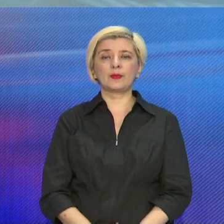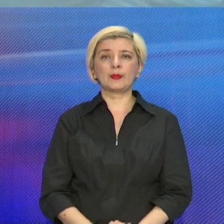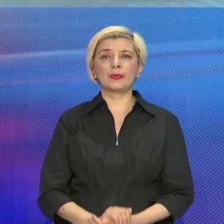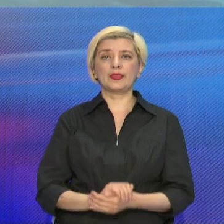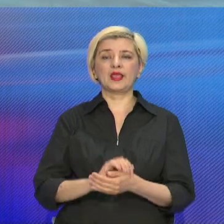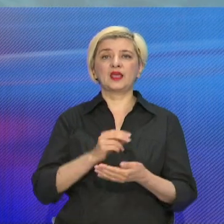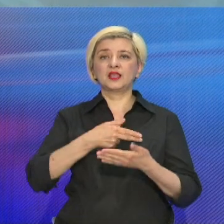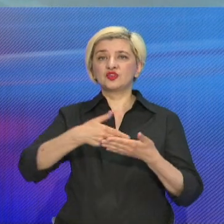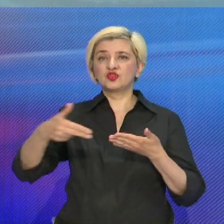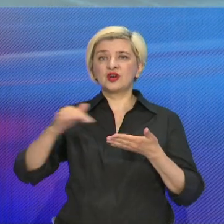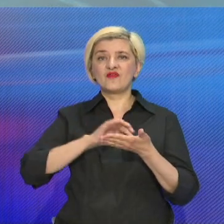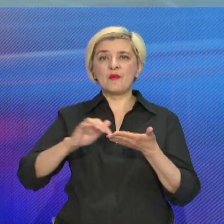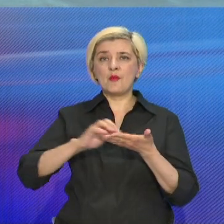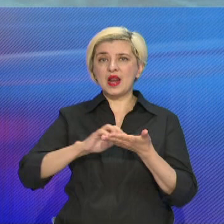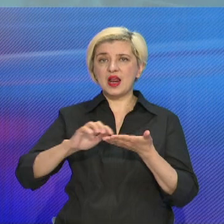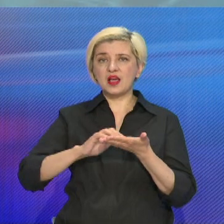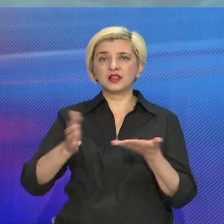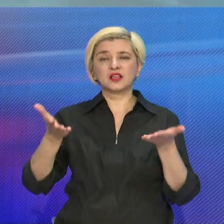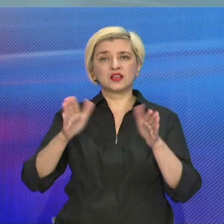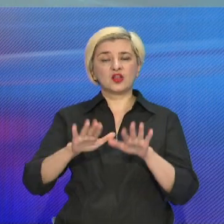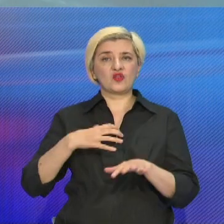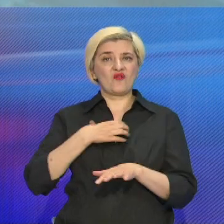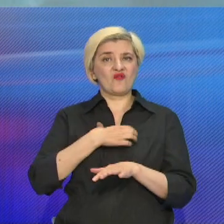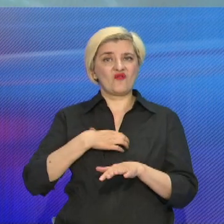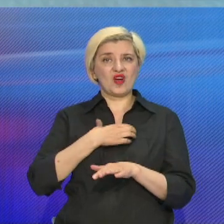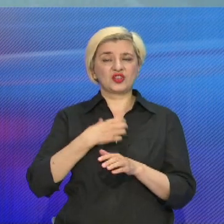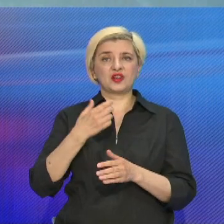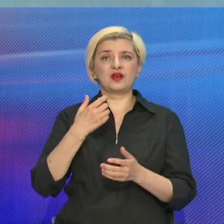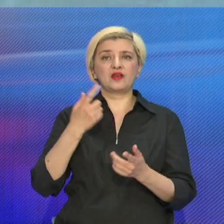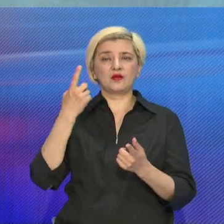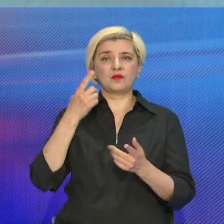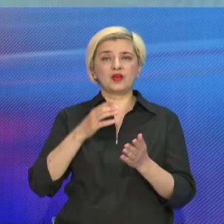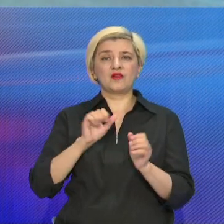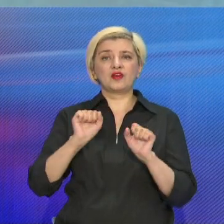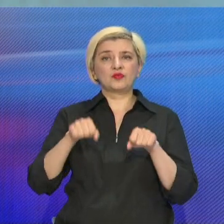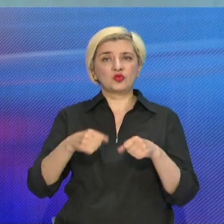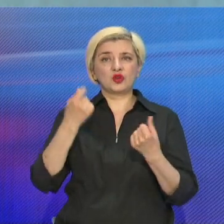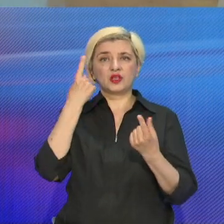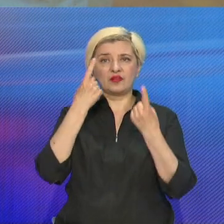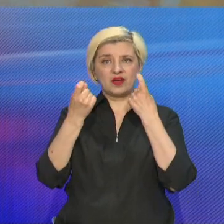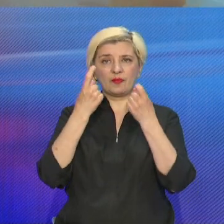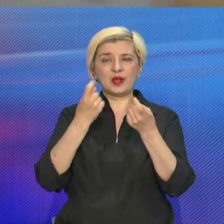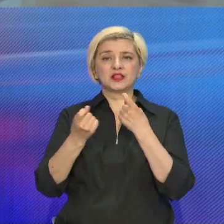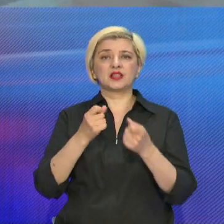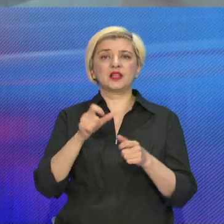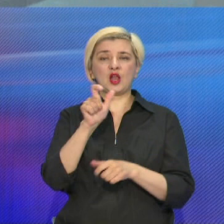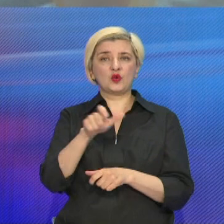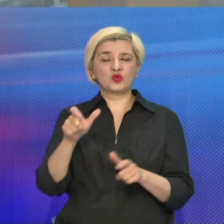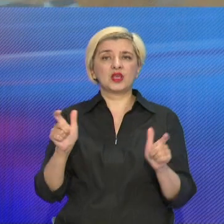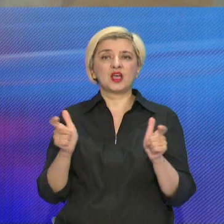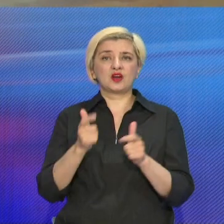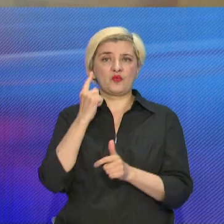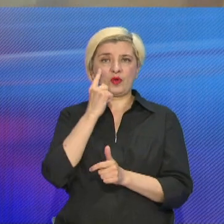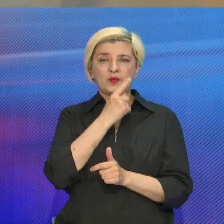Шрифт Брайля застается важным способом зносин отримания и передачи информации для людей с обмежеваниями по зроку. У нас час так